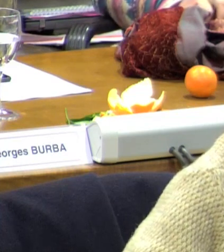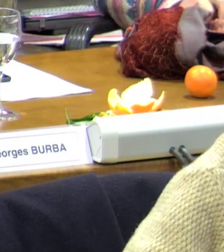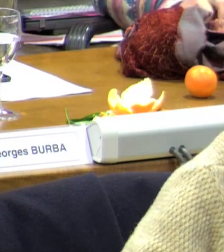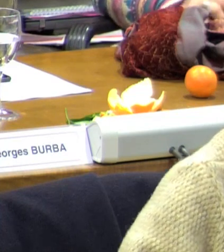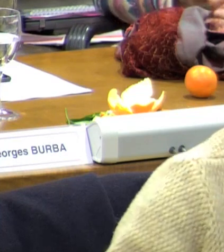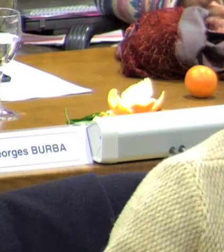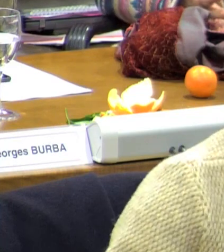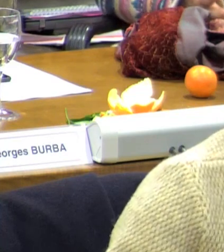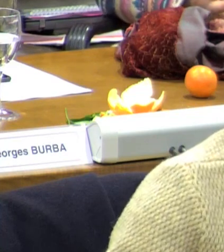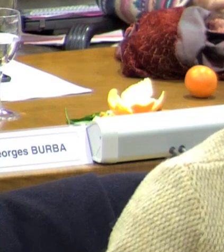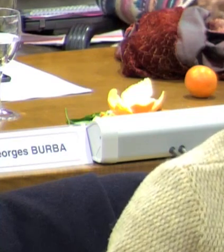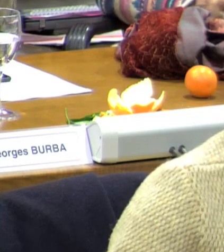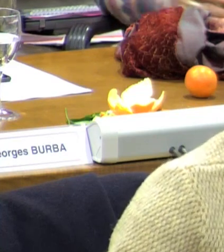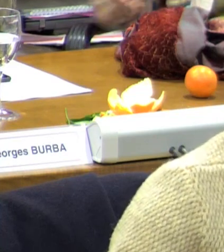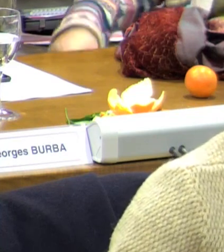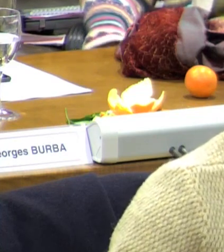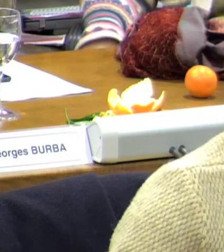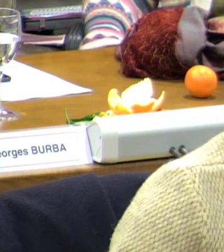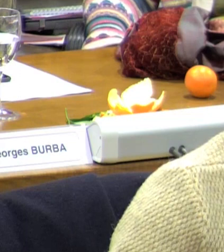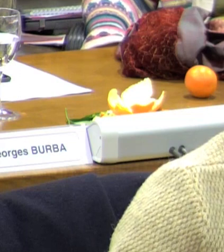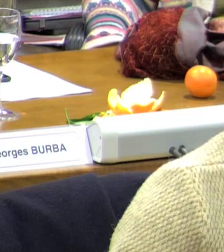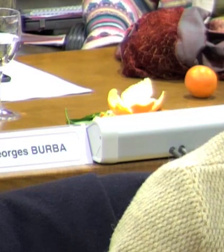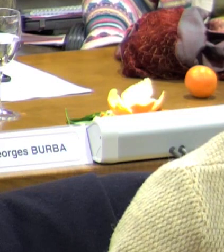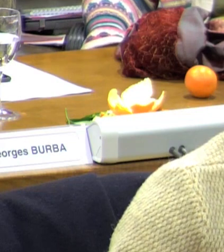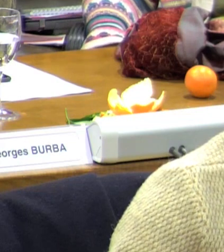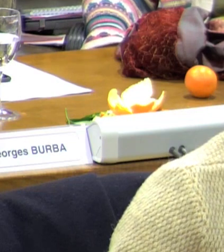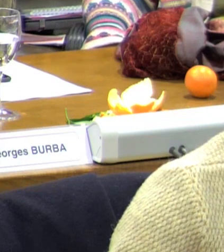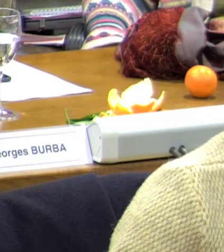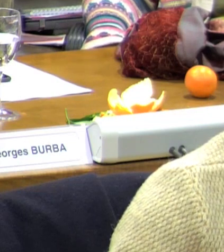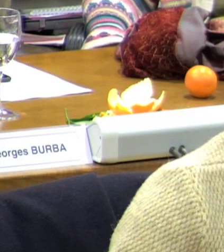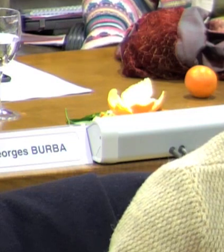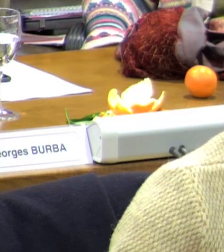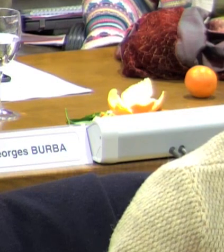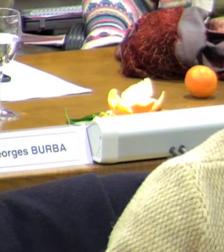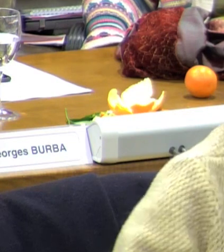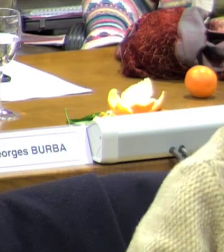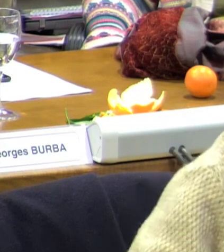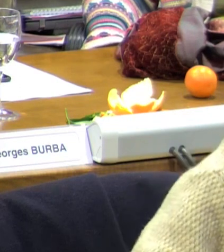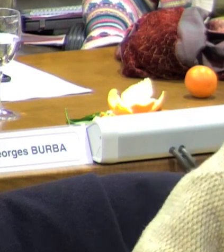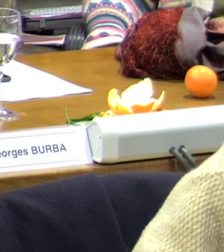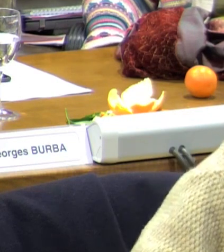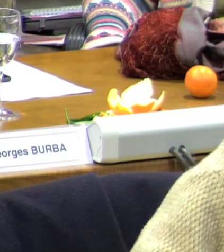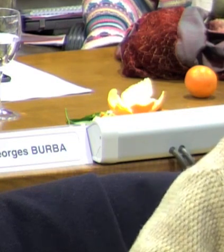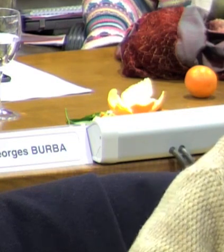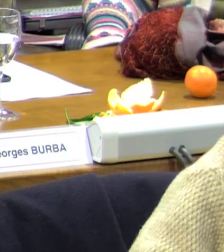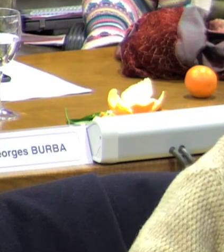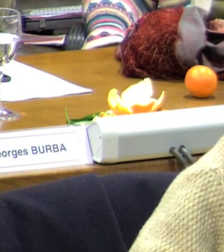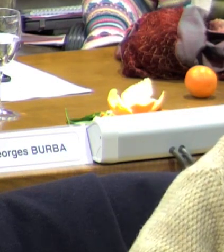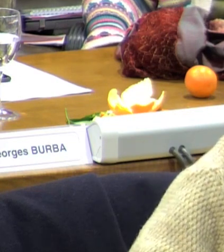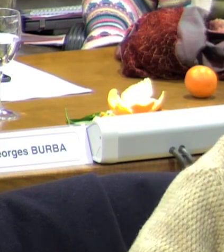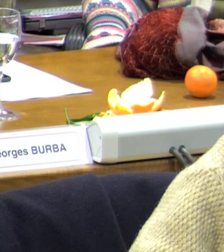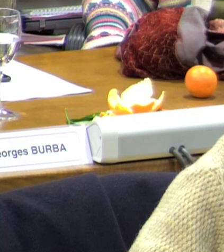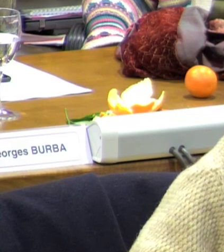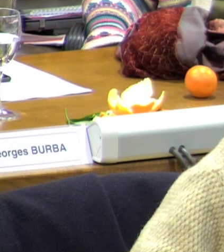animations de plus avec ce projet nous améliorons aussi la gestion de l'eau sur cette place les points d'eau